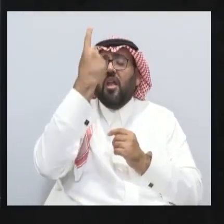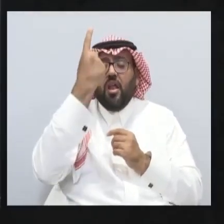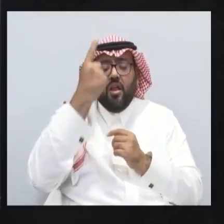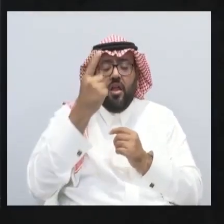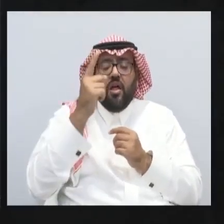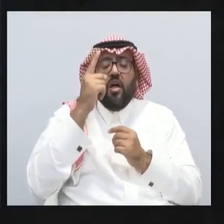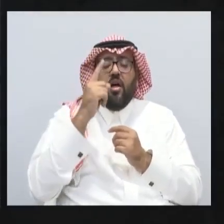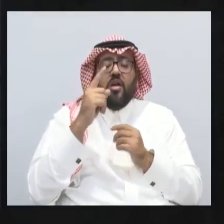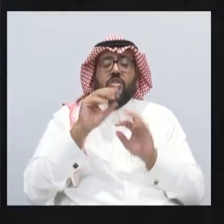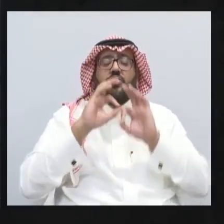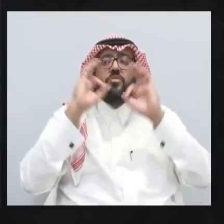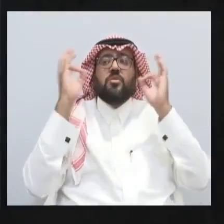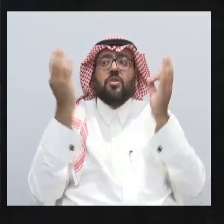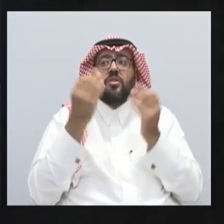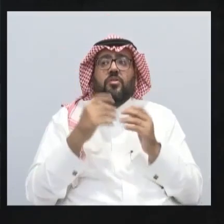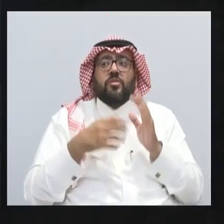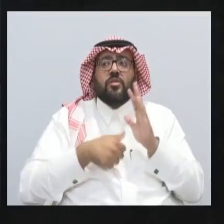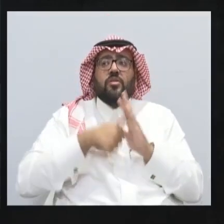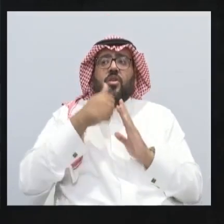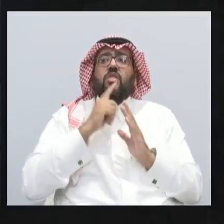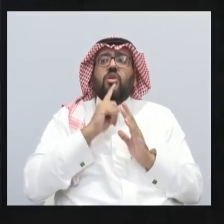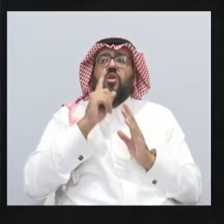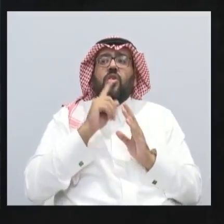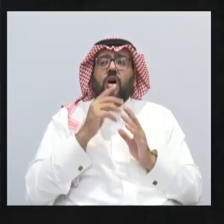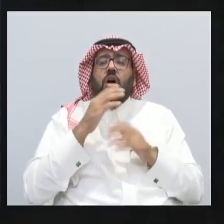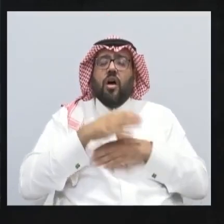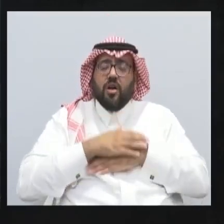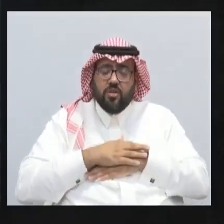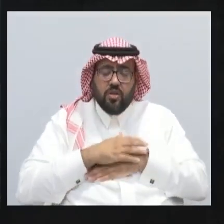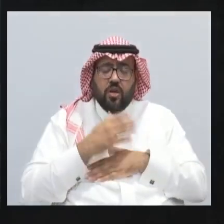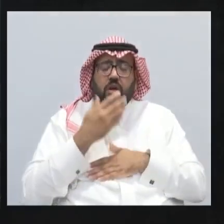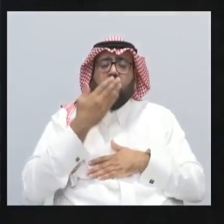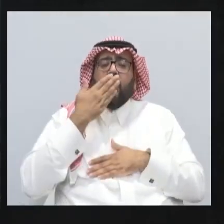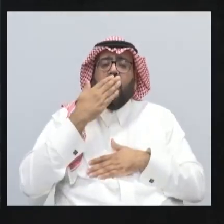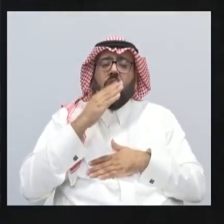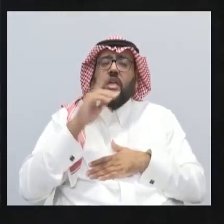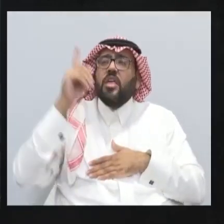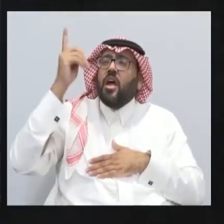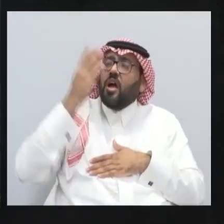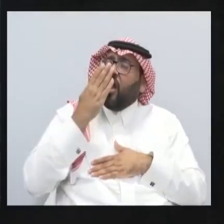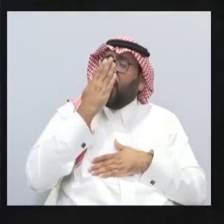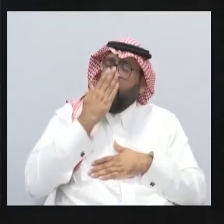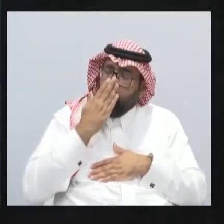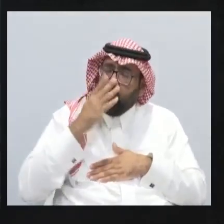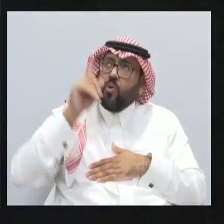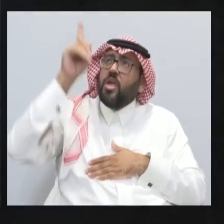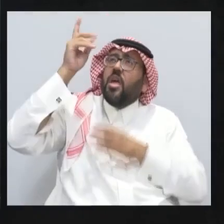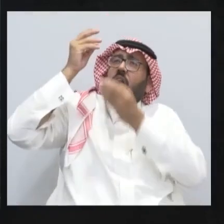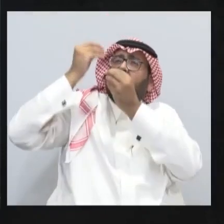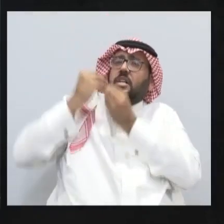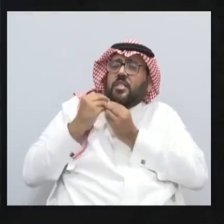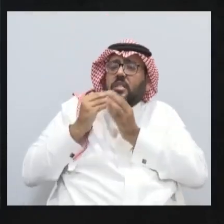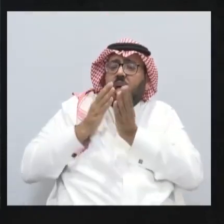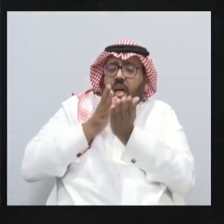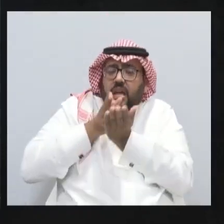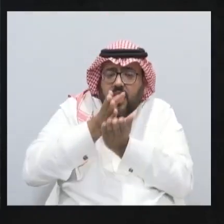وهذا من كمال التوحيد فانك تقول اياك نعبد واياك نستعين فهذا توحيد